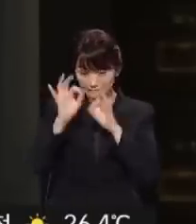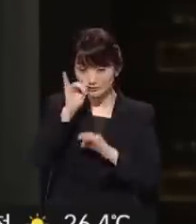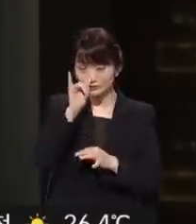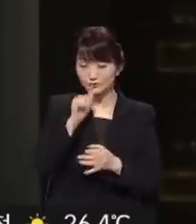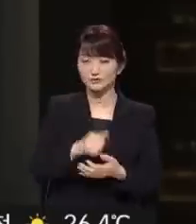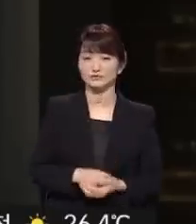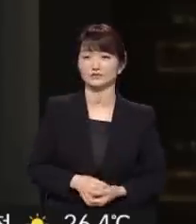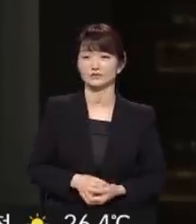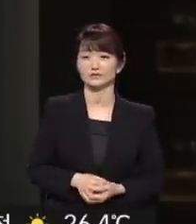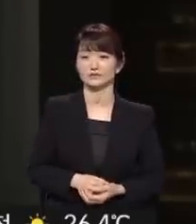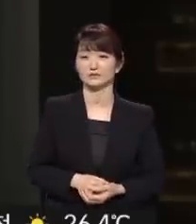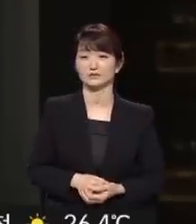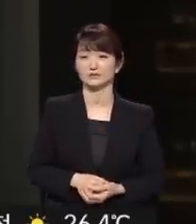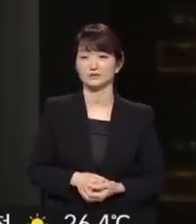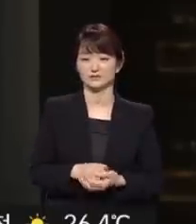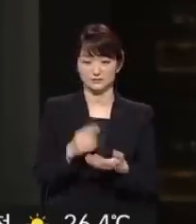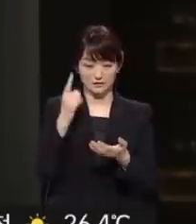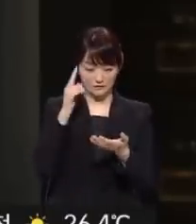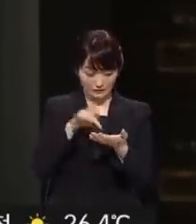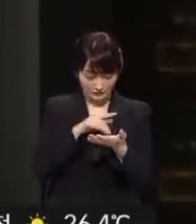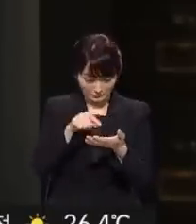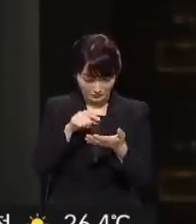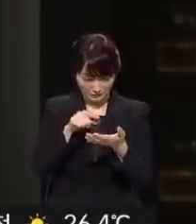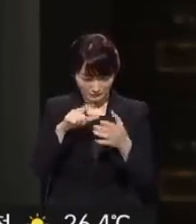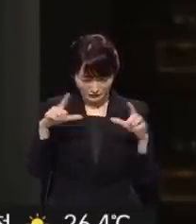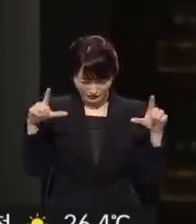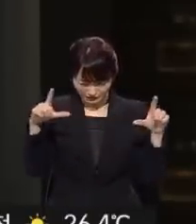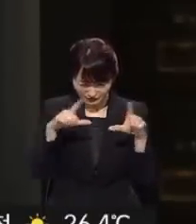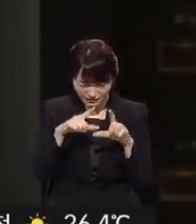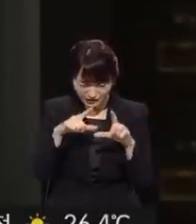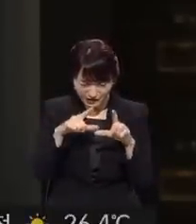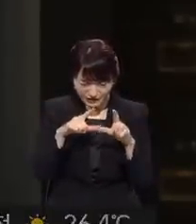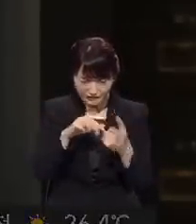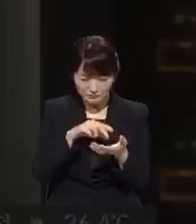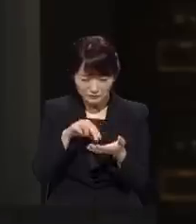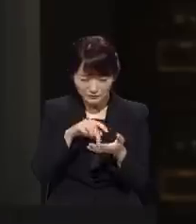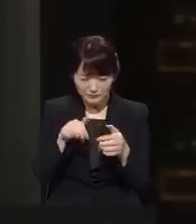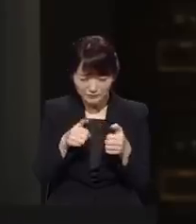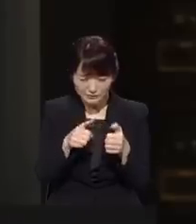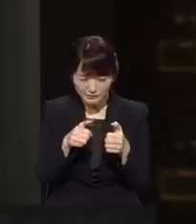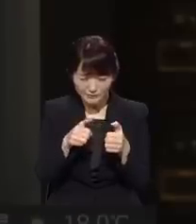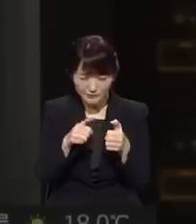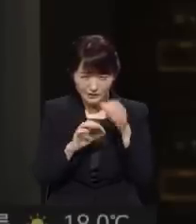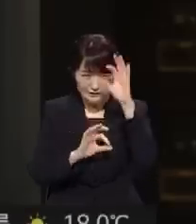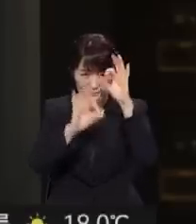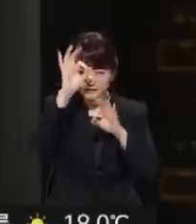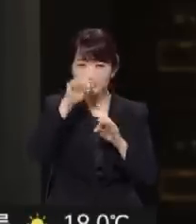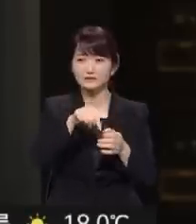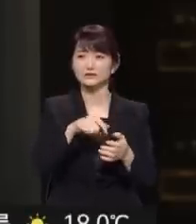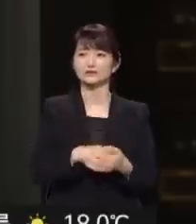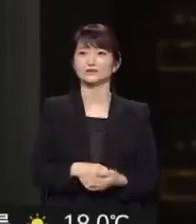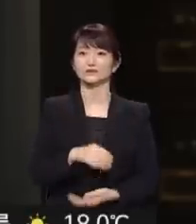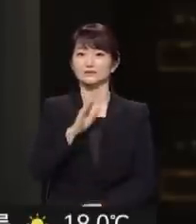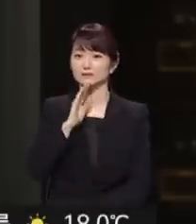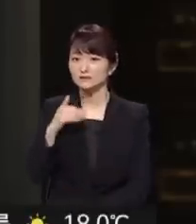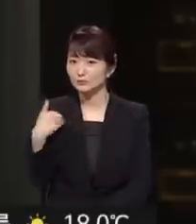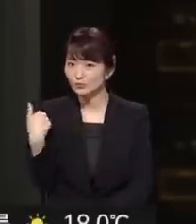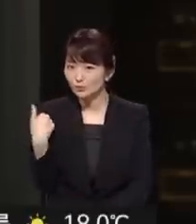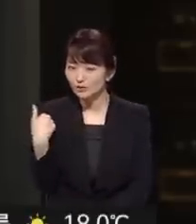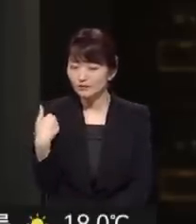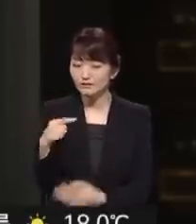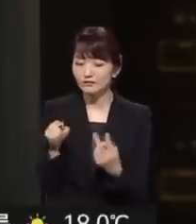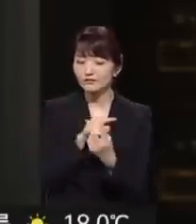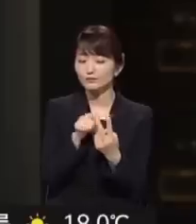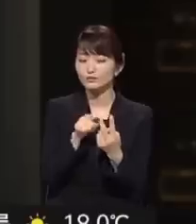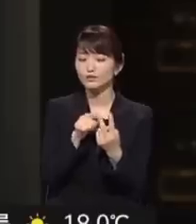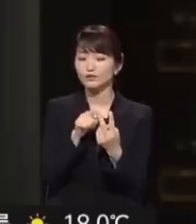워낙 요즘에 이제 화면이 작다 보니까 막 하다 보면 오타가 날 수 있는데 오타인 것과 정말 몰라서 그런 거는